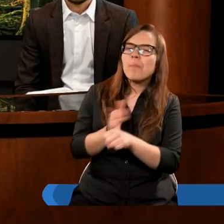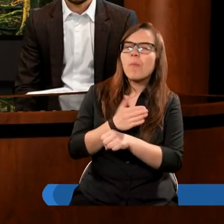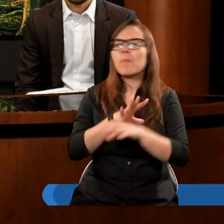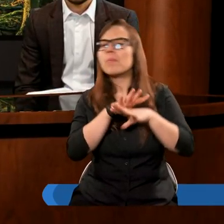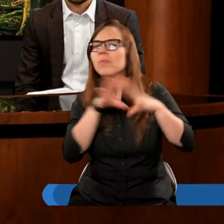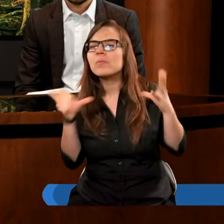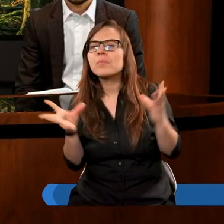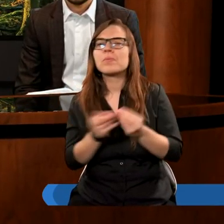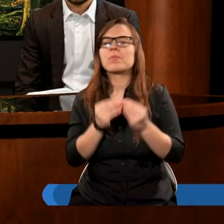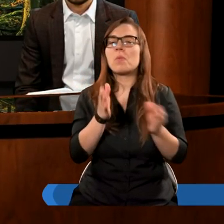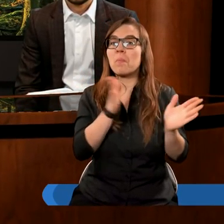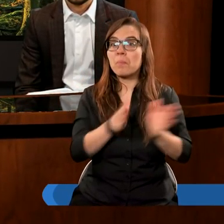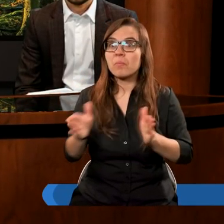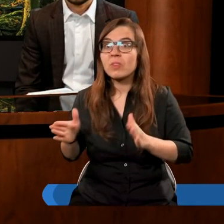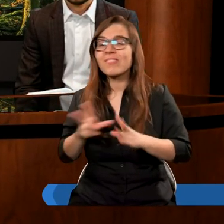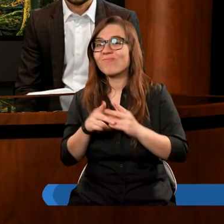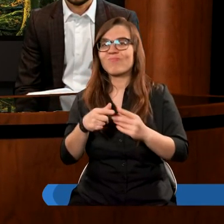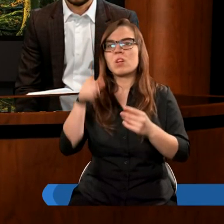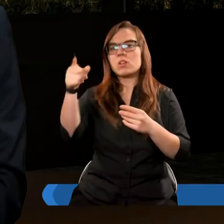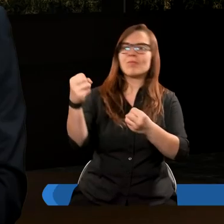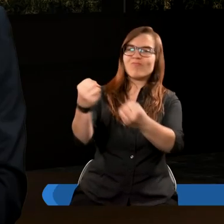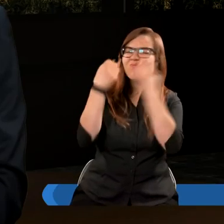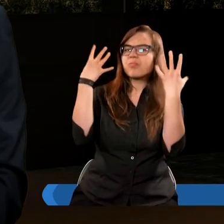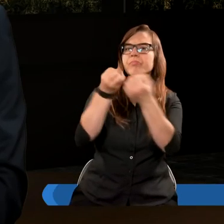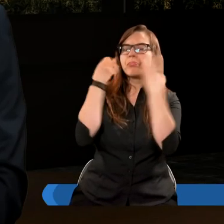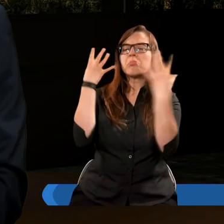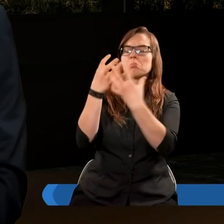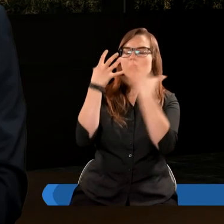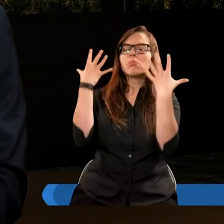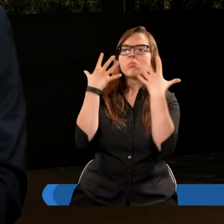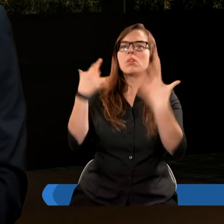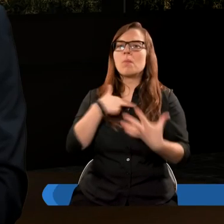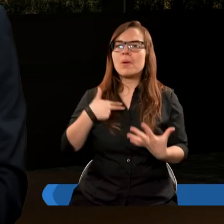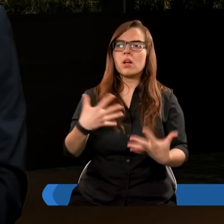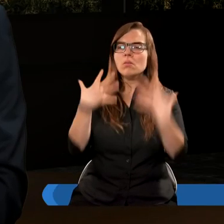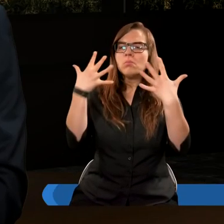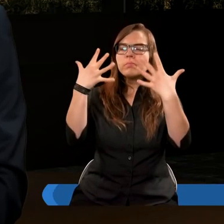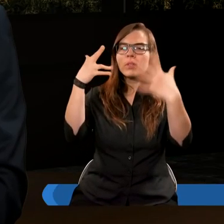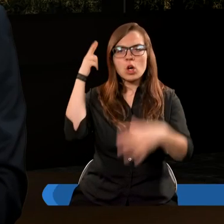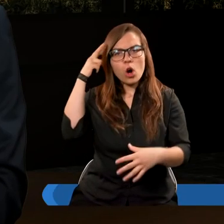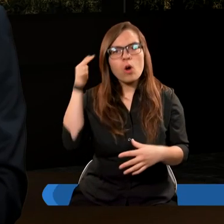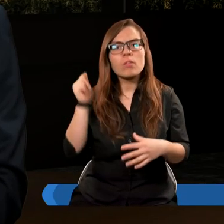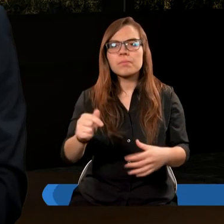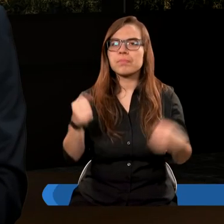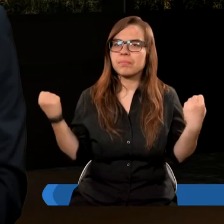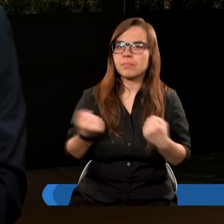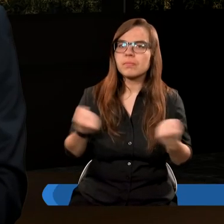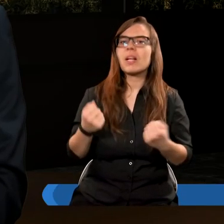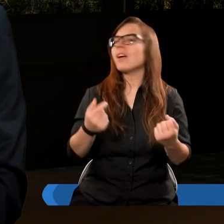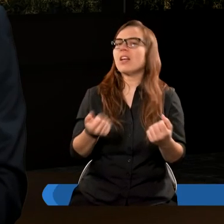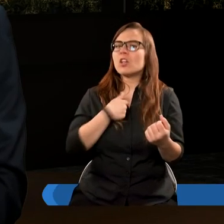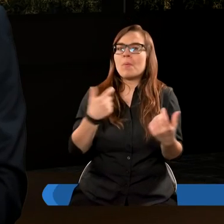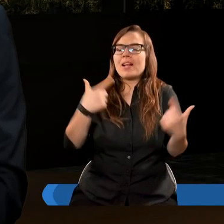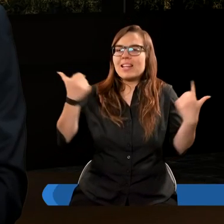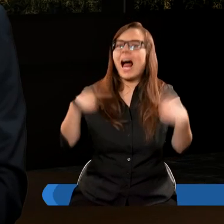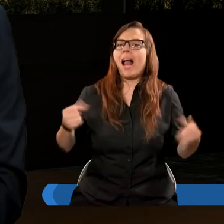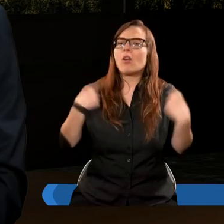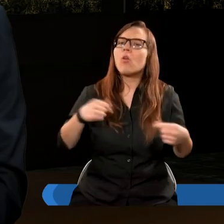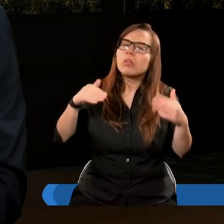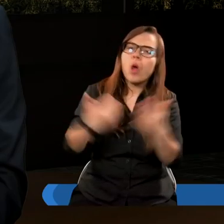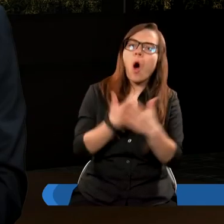przygotowania, to Ty nas oświecaj jeszcze bardziej, tak żebyśmy kolejny raz mogli być zaskoczeni, jak przez